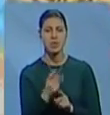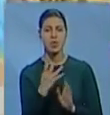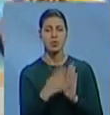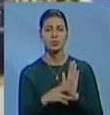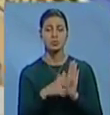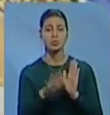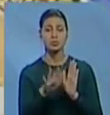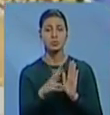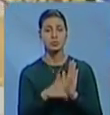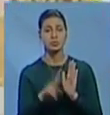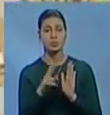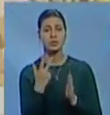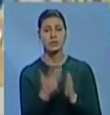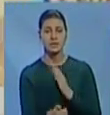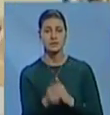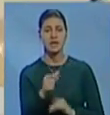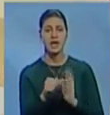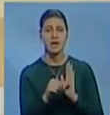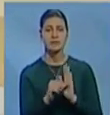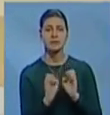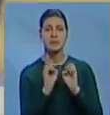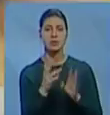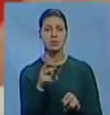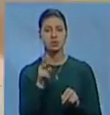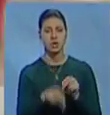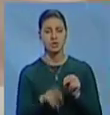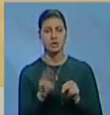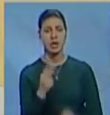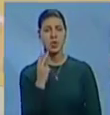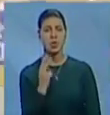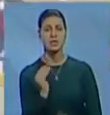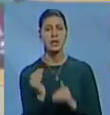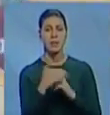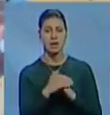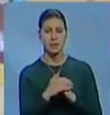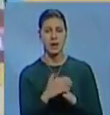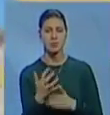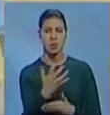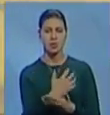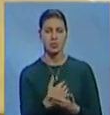შენგელიამ 24 ქულა, 6 მოხსნა, 2 პასი, 2 ჩაჭრა და 2 დაფარება მოაგროვა.